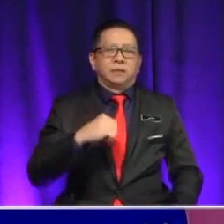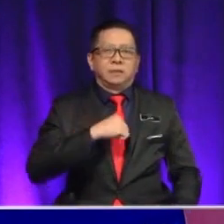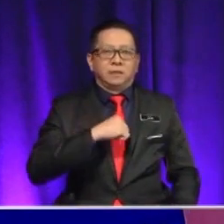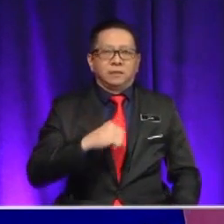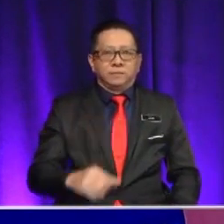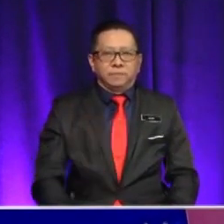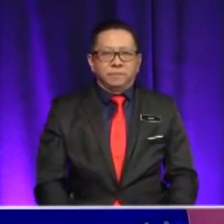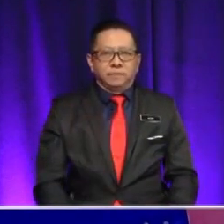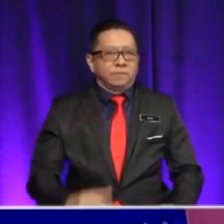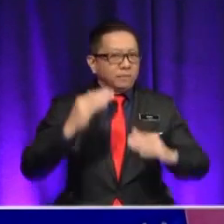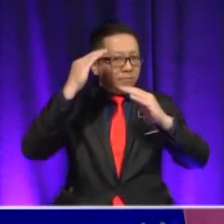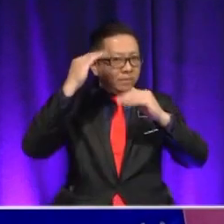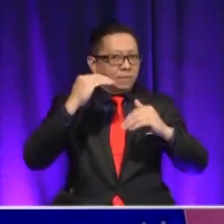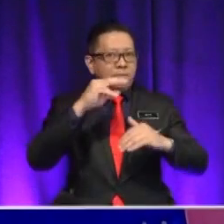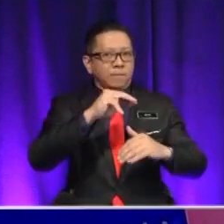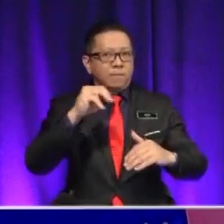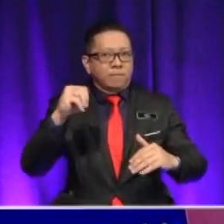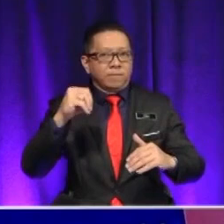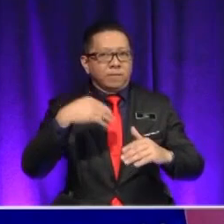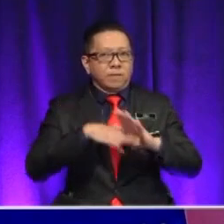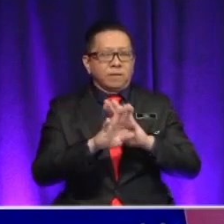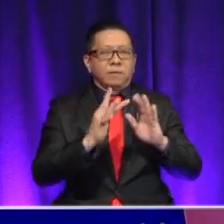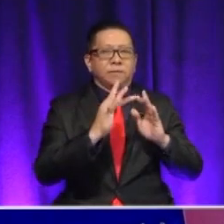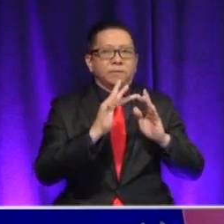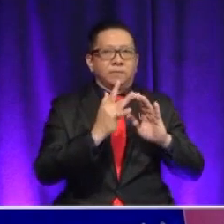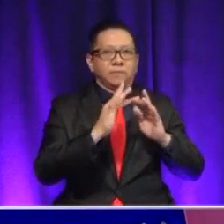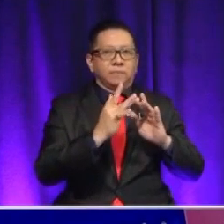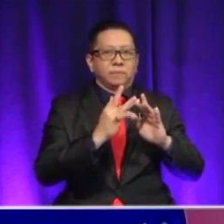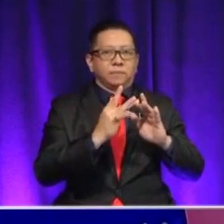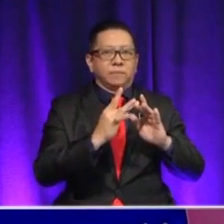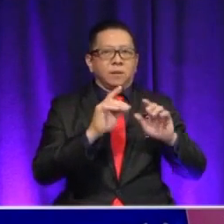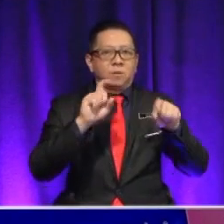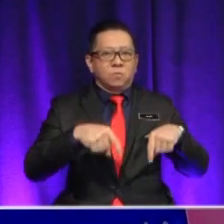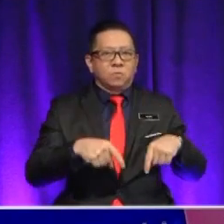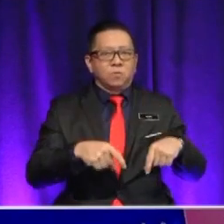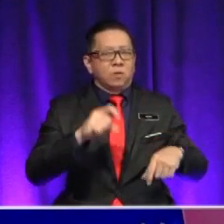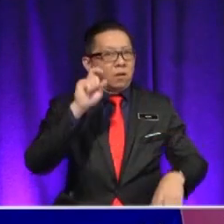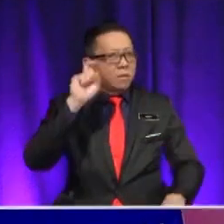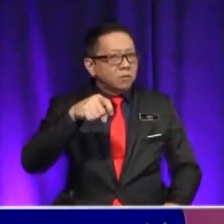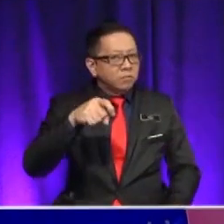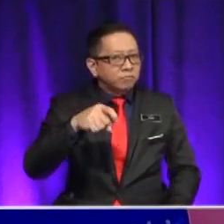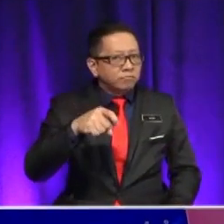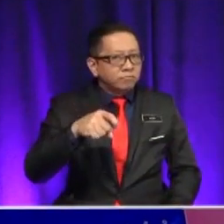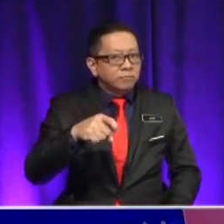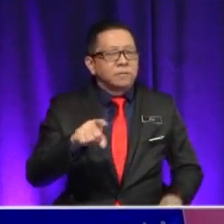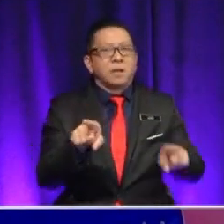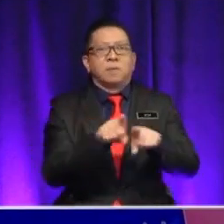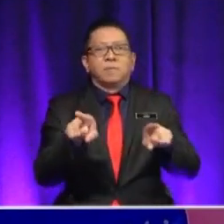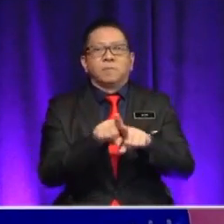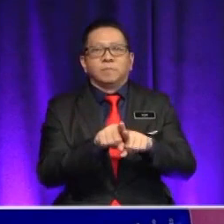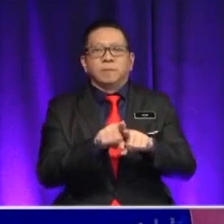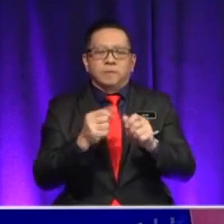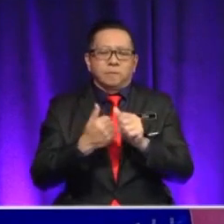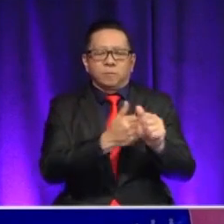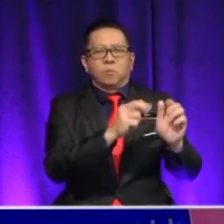jadi berharap juga murid-murid yang berada dalam talian dan juga di rumah untuk sama-sama berpegang kepada rukun negara